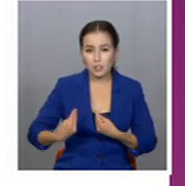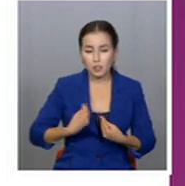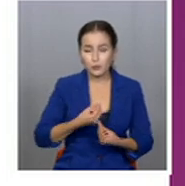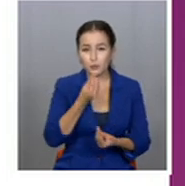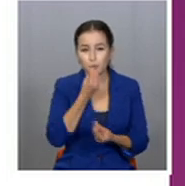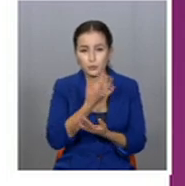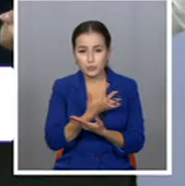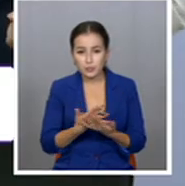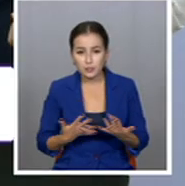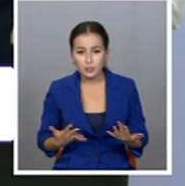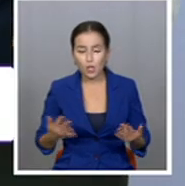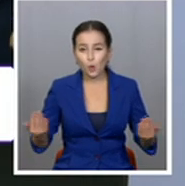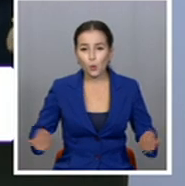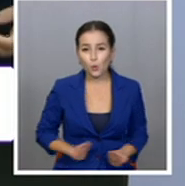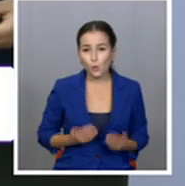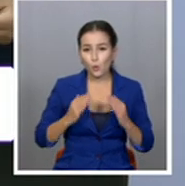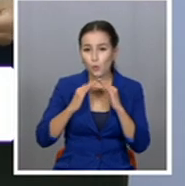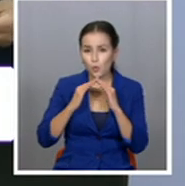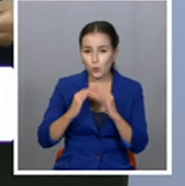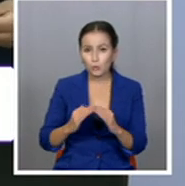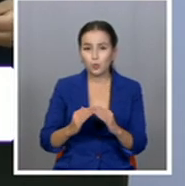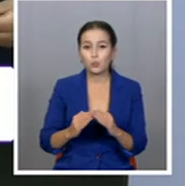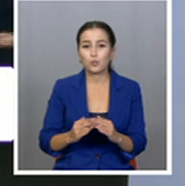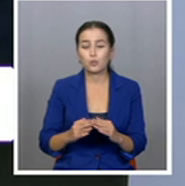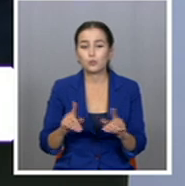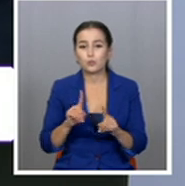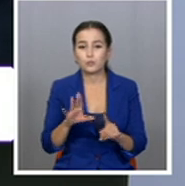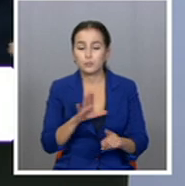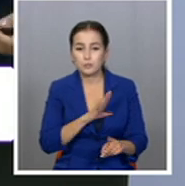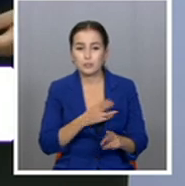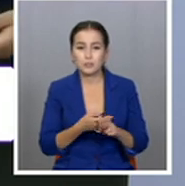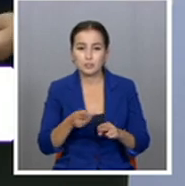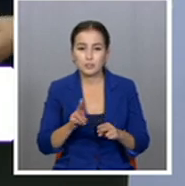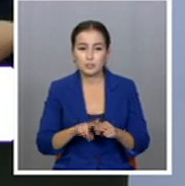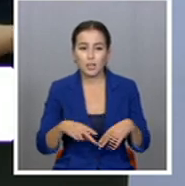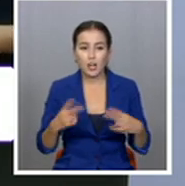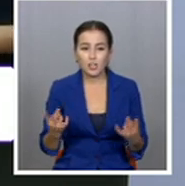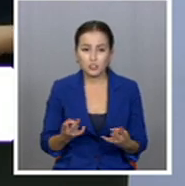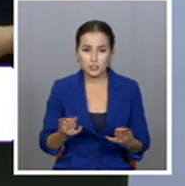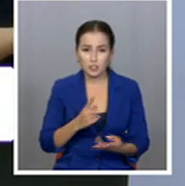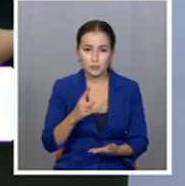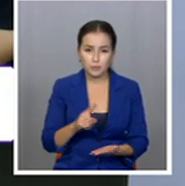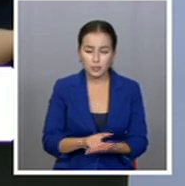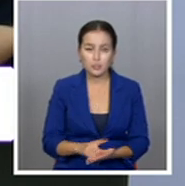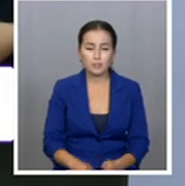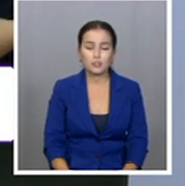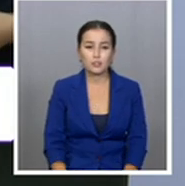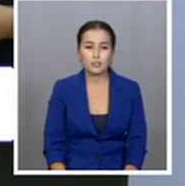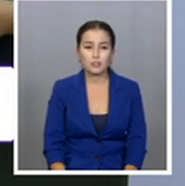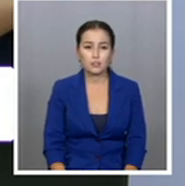азық-түлік, тұрғын үй немесе баспанаға деген қажеттіліктер.